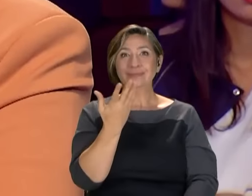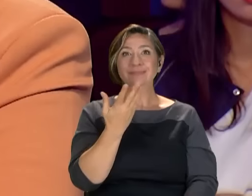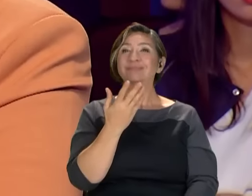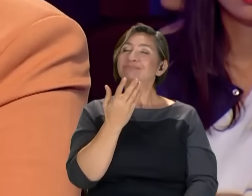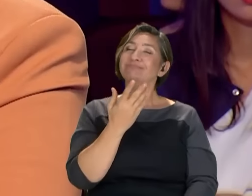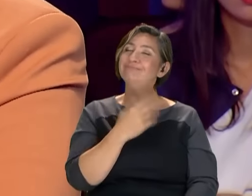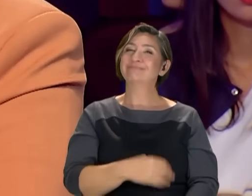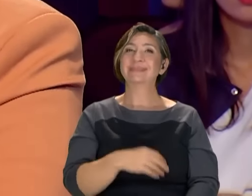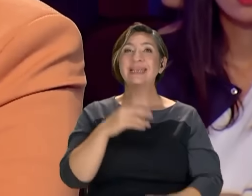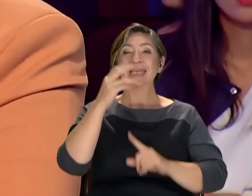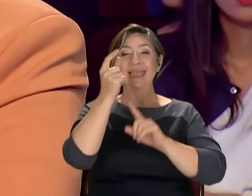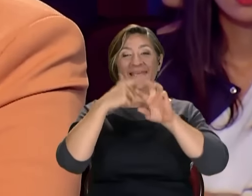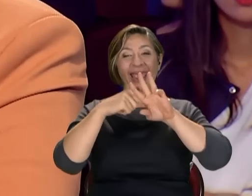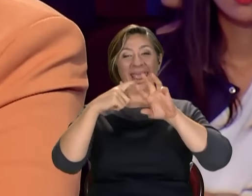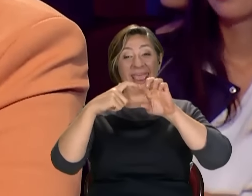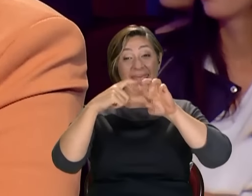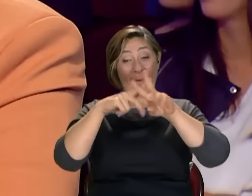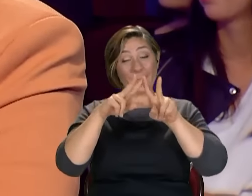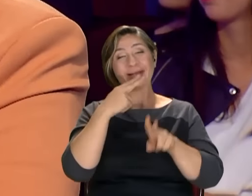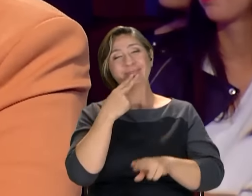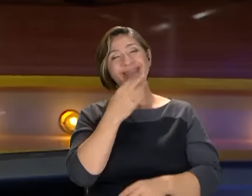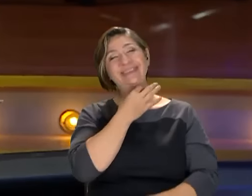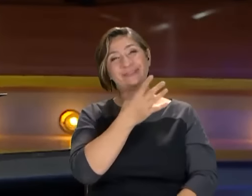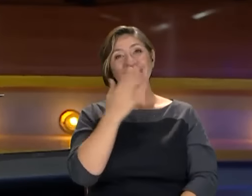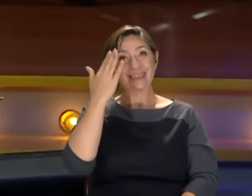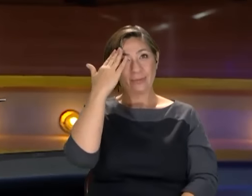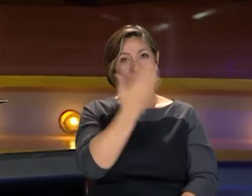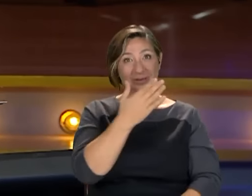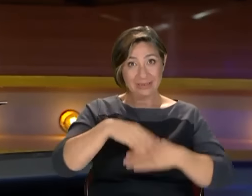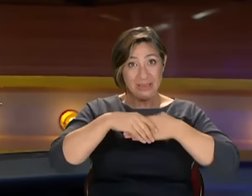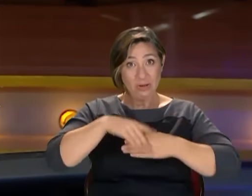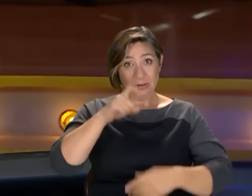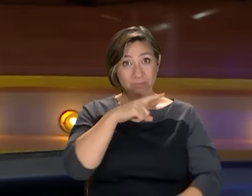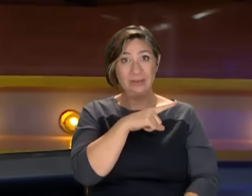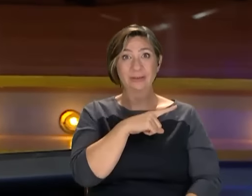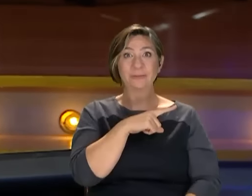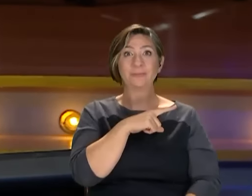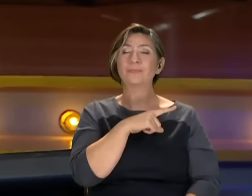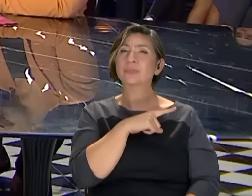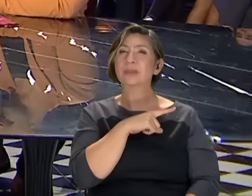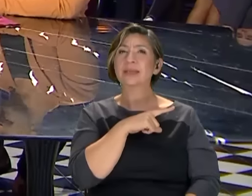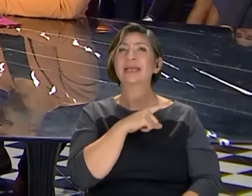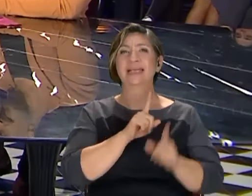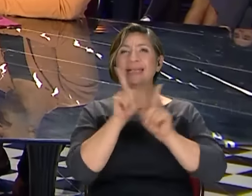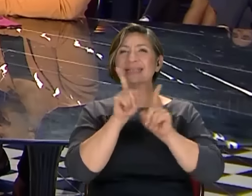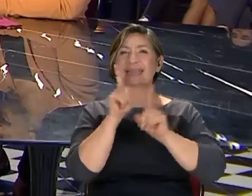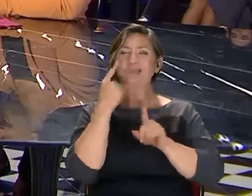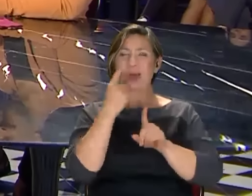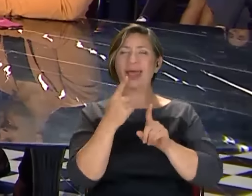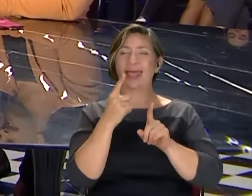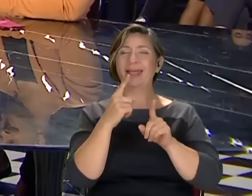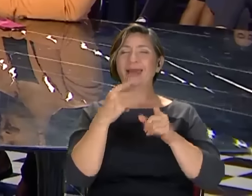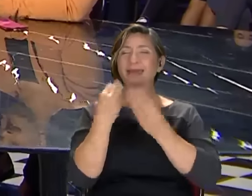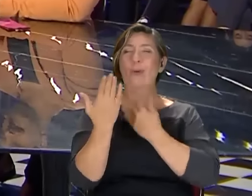Tabii. Peki. İrem Hanım'a da selam olsun buradan. Evet. Ne, tanıştınız mı kendisiyle? Öyle sosyal medyada.